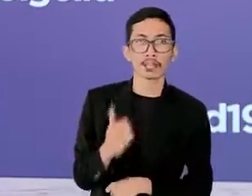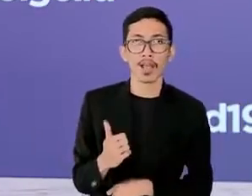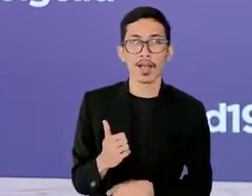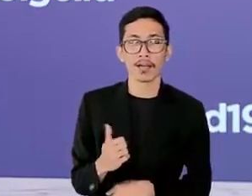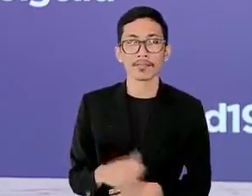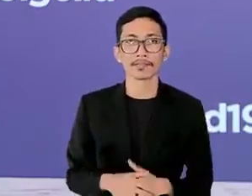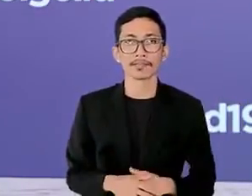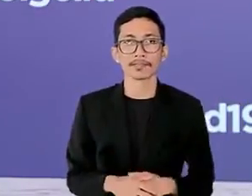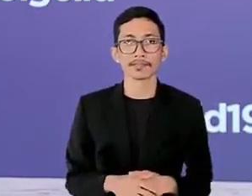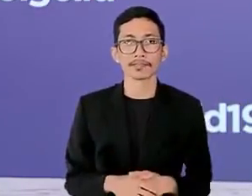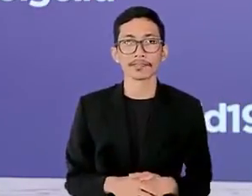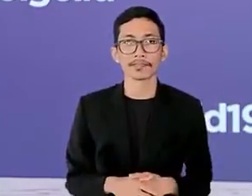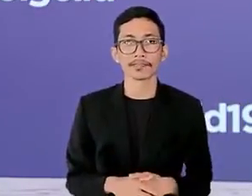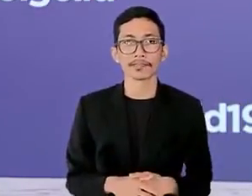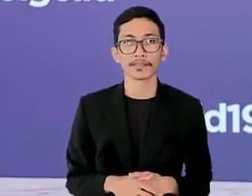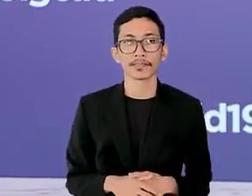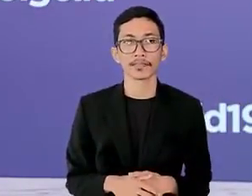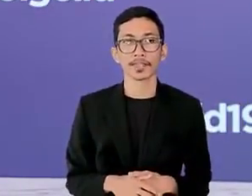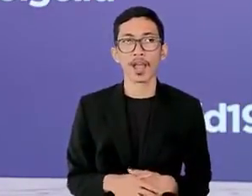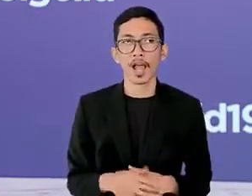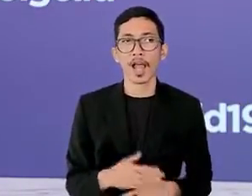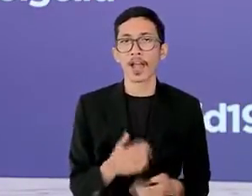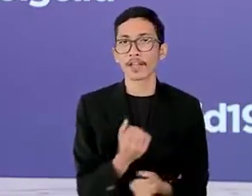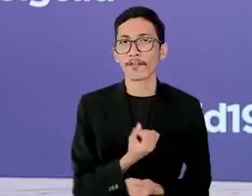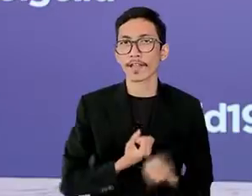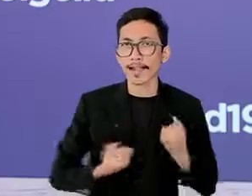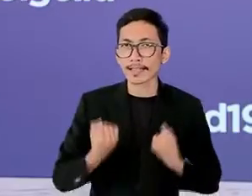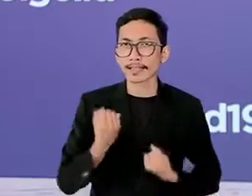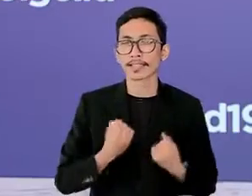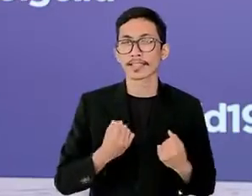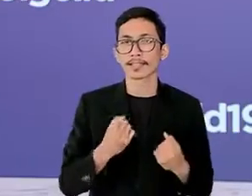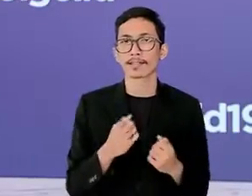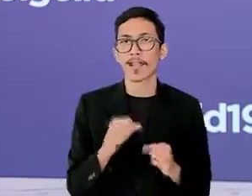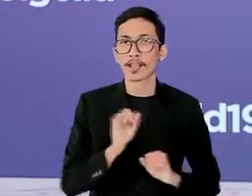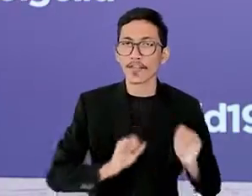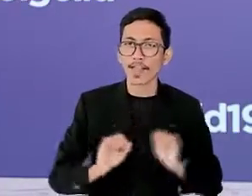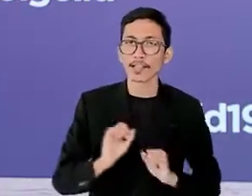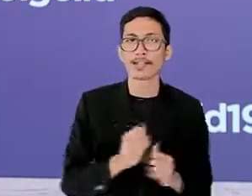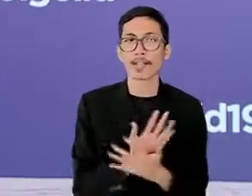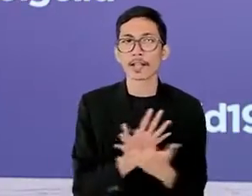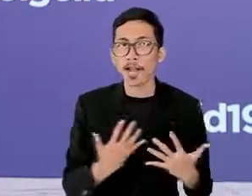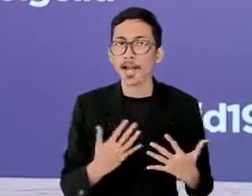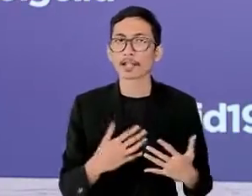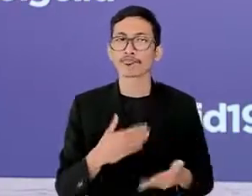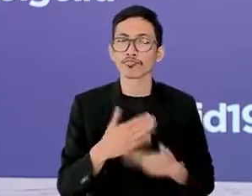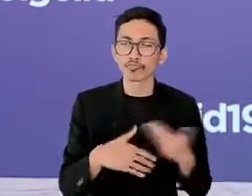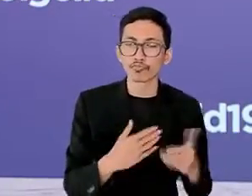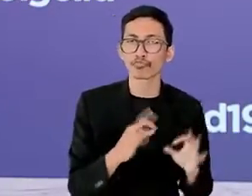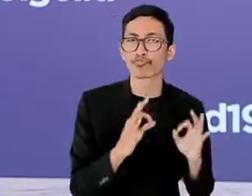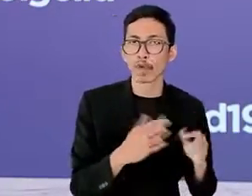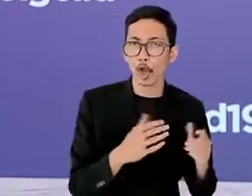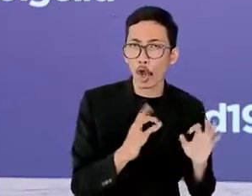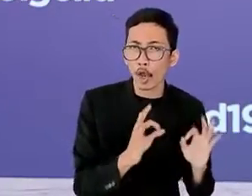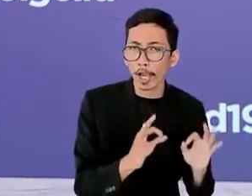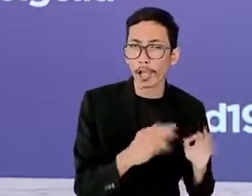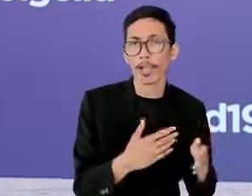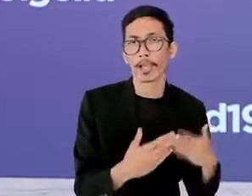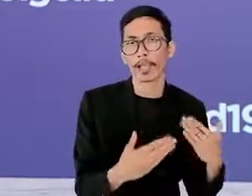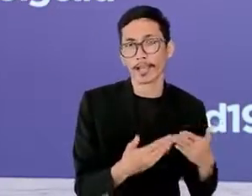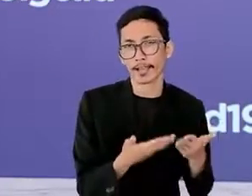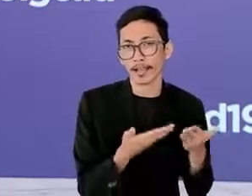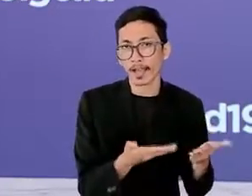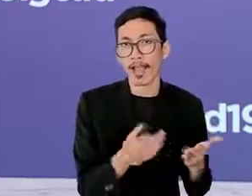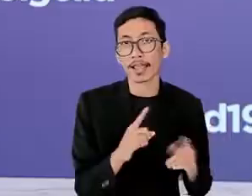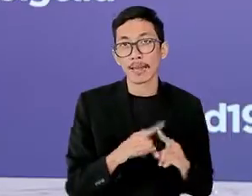berangsur-angsur mulai berjalan lagi namun pengawasan dan pengendalian aktivitas terus dilakukan oleh sebuah